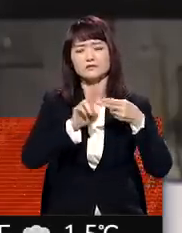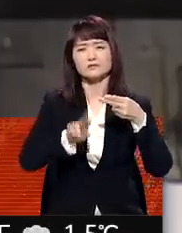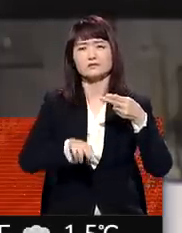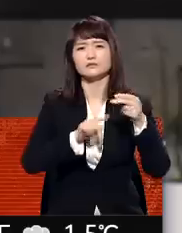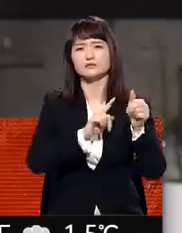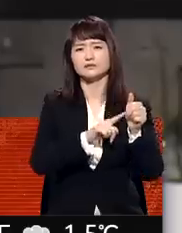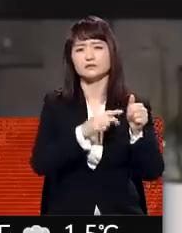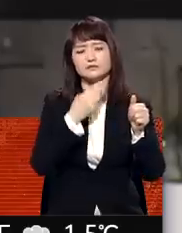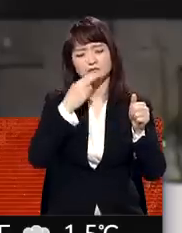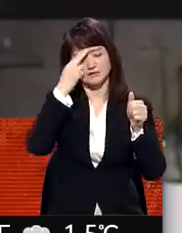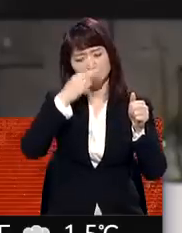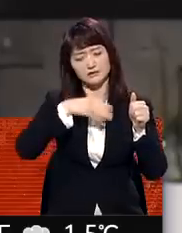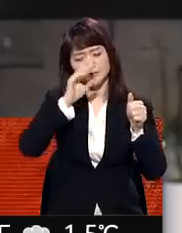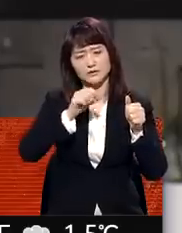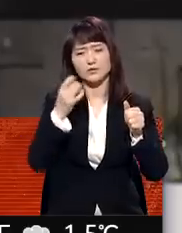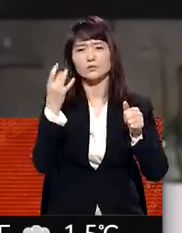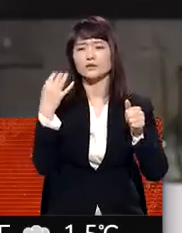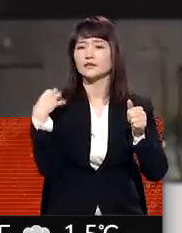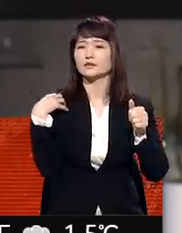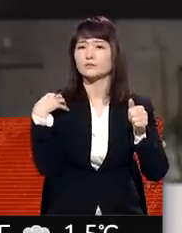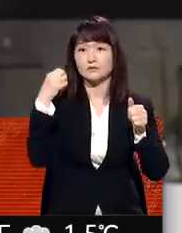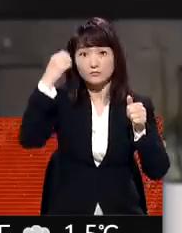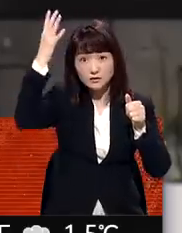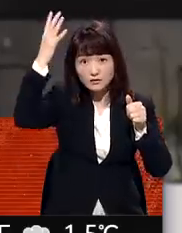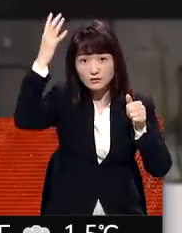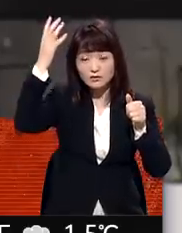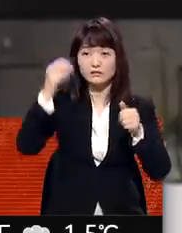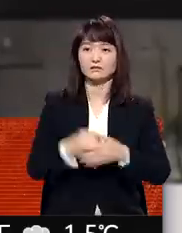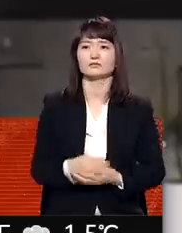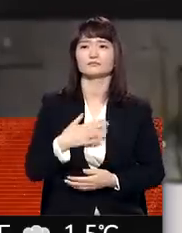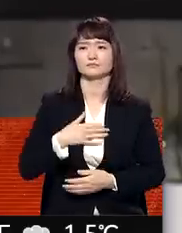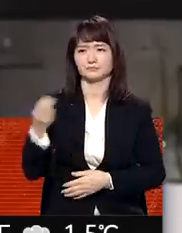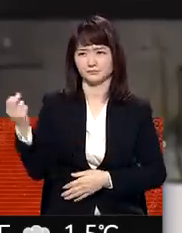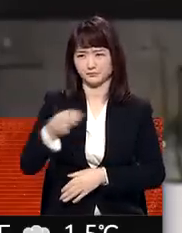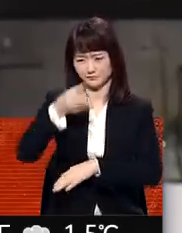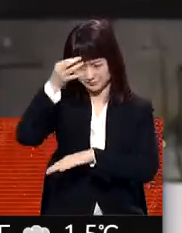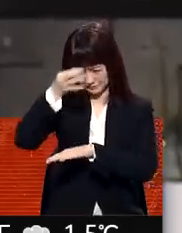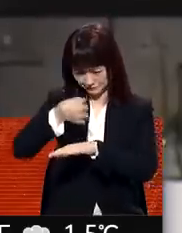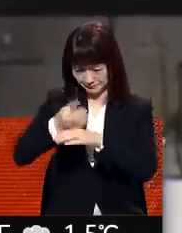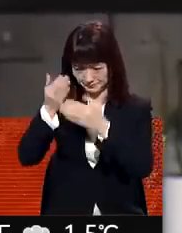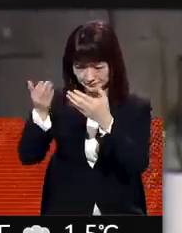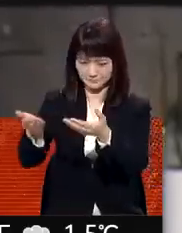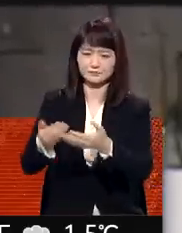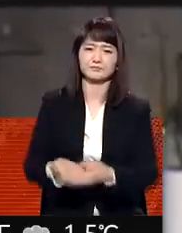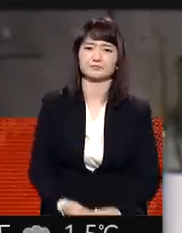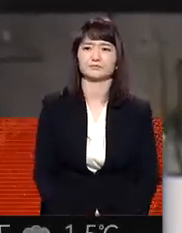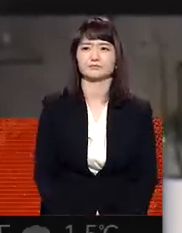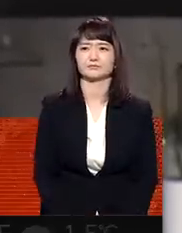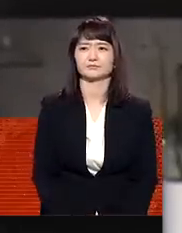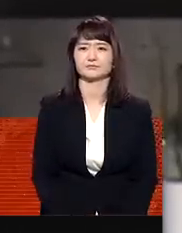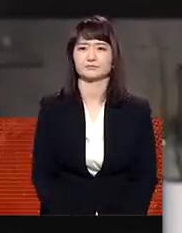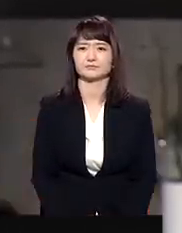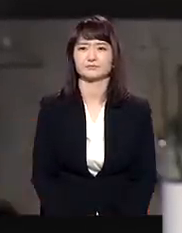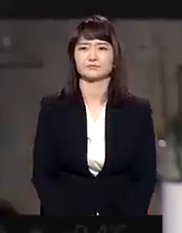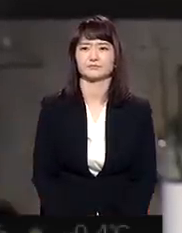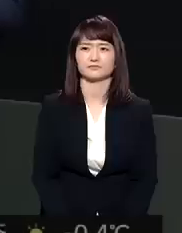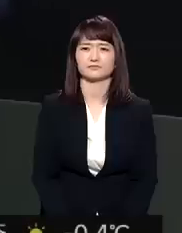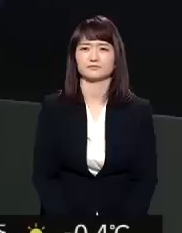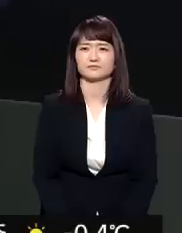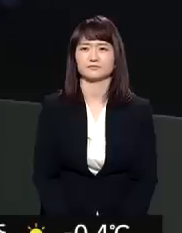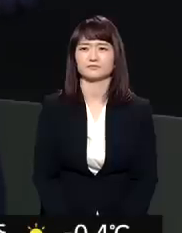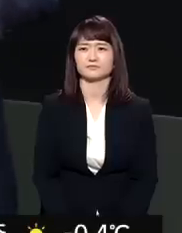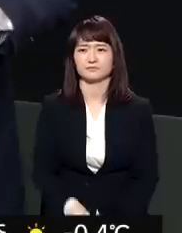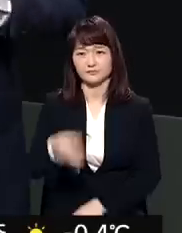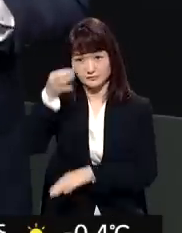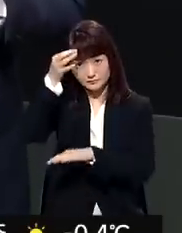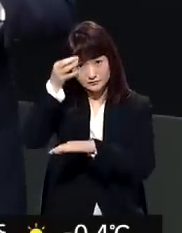저렇게 술 먹고 공부를 잊었다는 거는 다시 한번 제가 사과를 드리겠습니다 죄송합니다 아니 그 팀장님 사과는